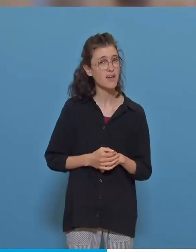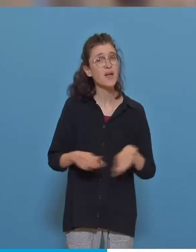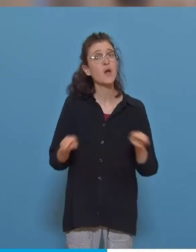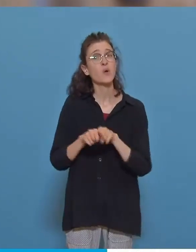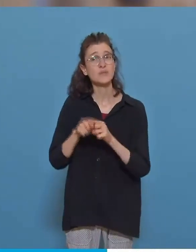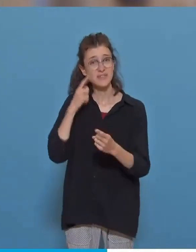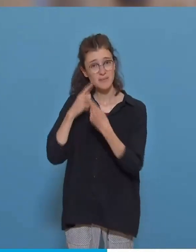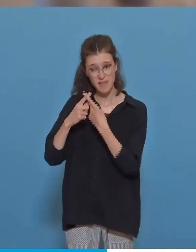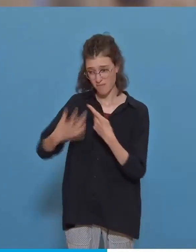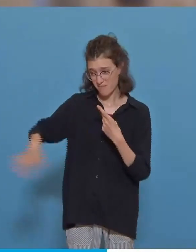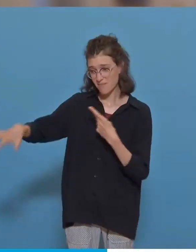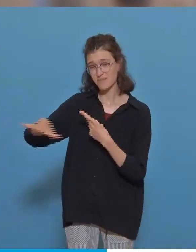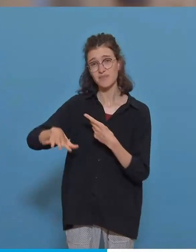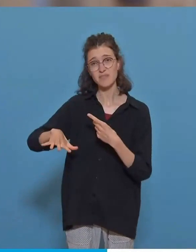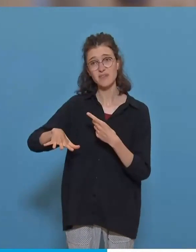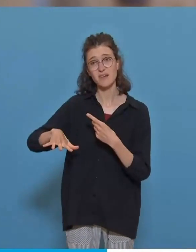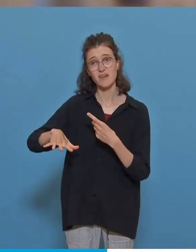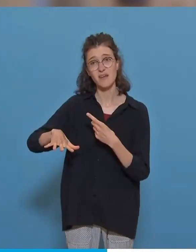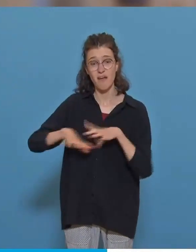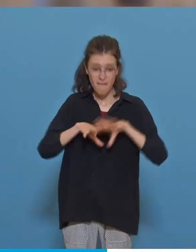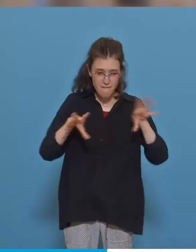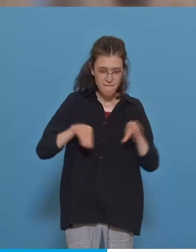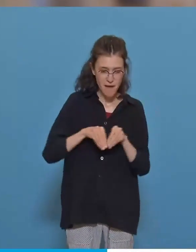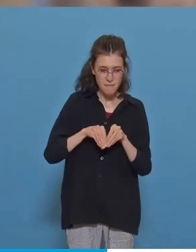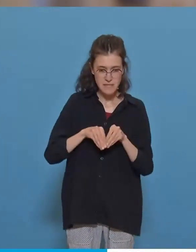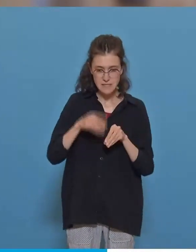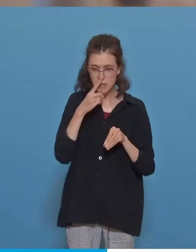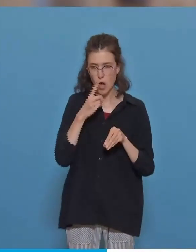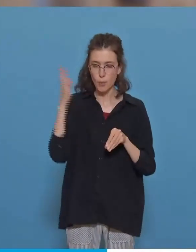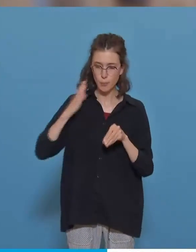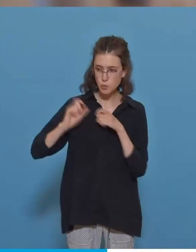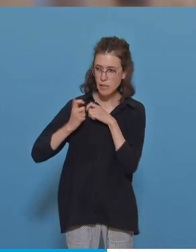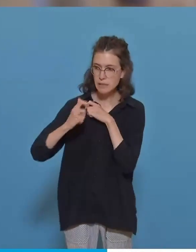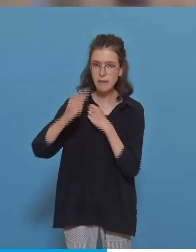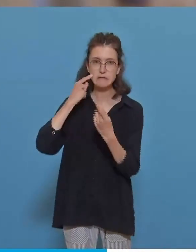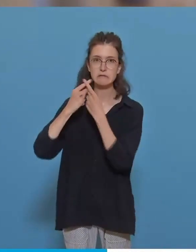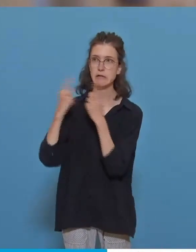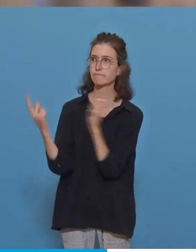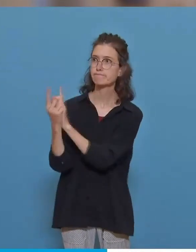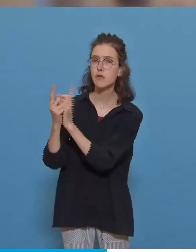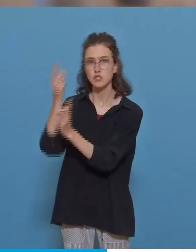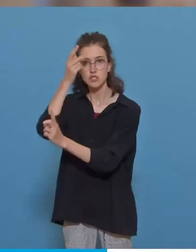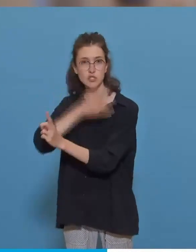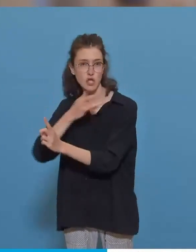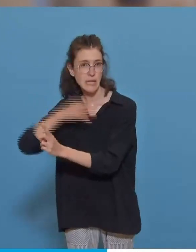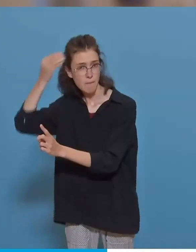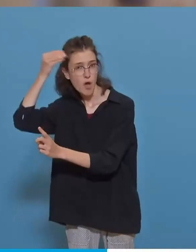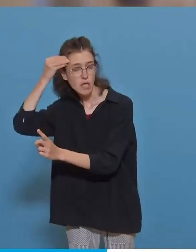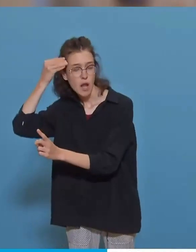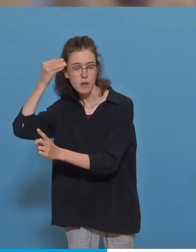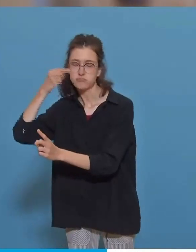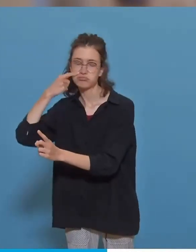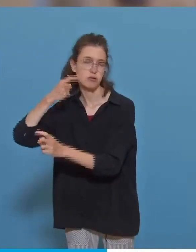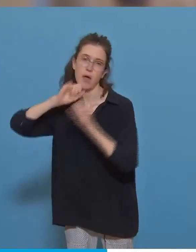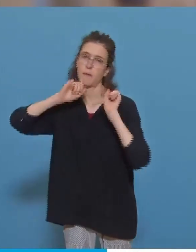des familles justement au parcours de santé mentale? Plus de 40% des familles renoncent justement à un suivi psychologique